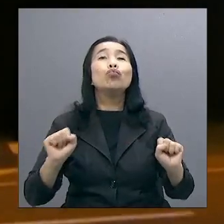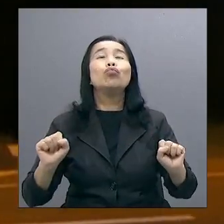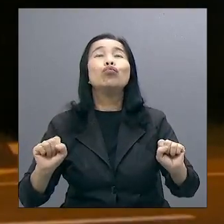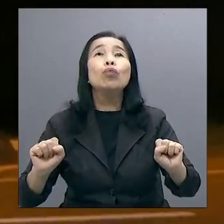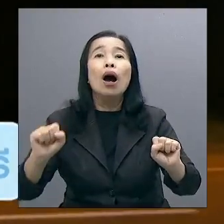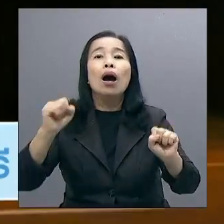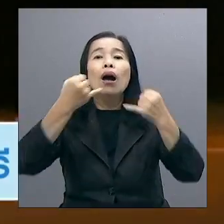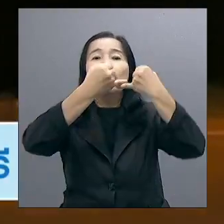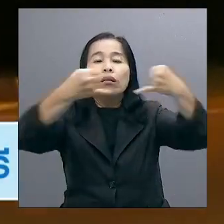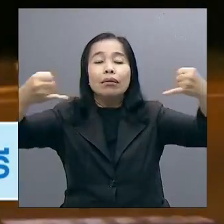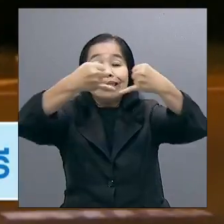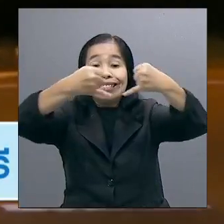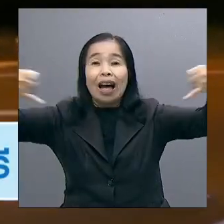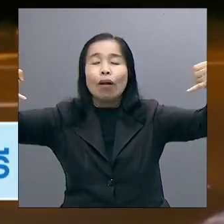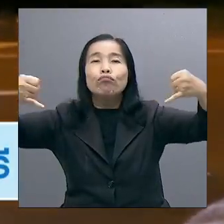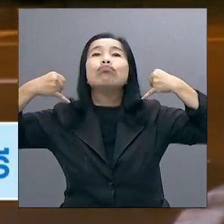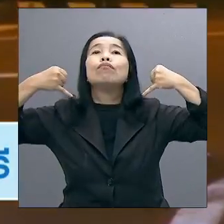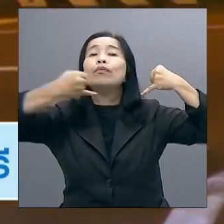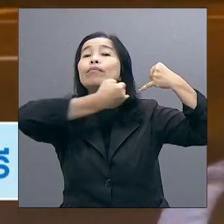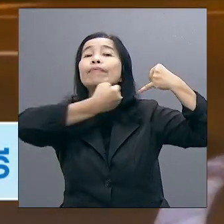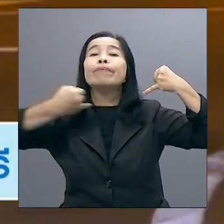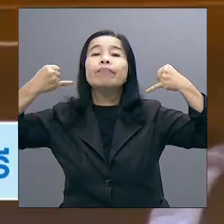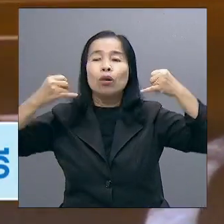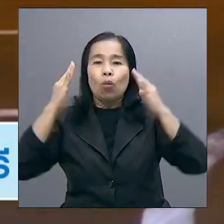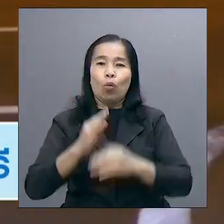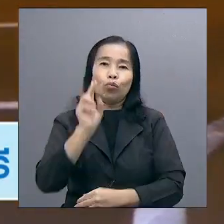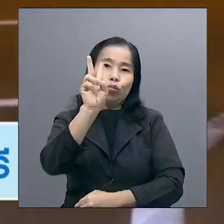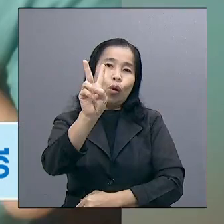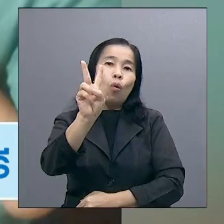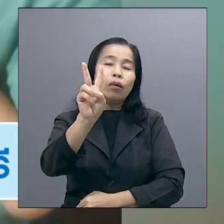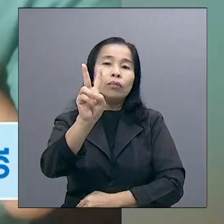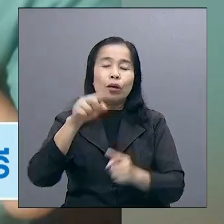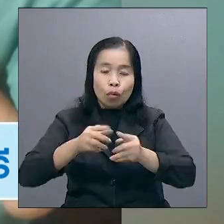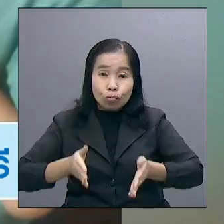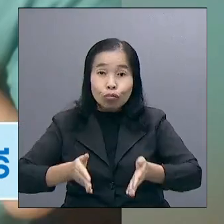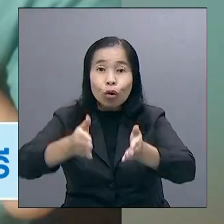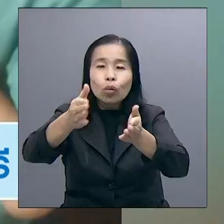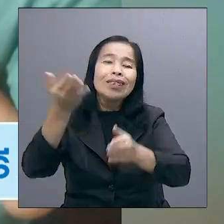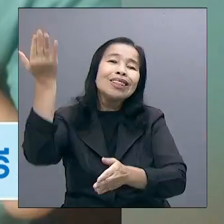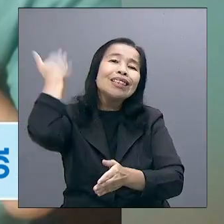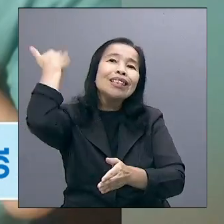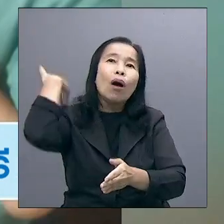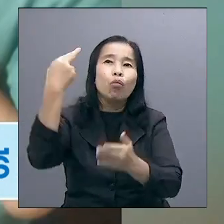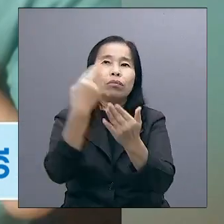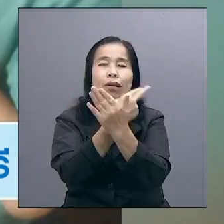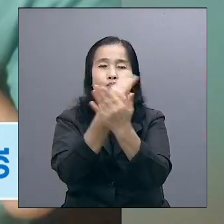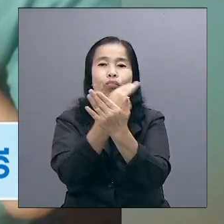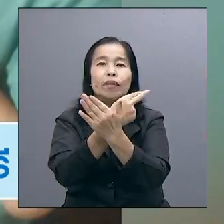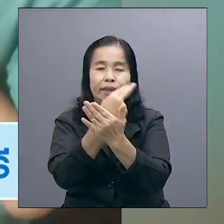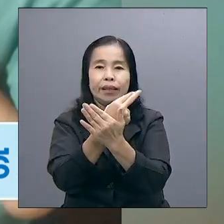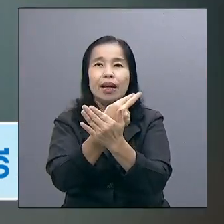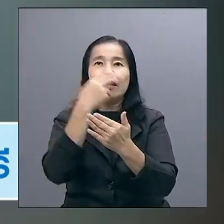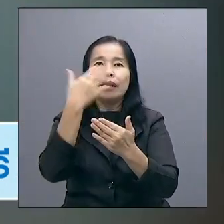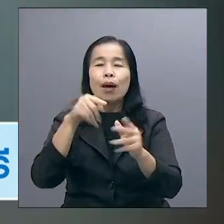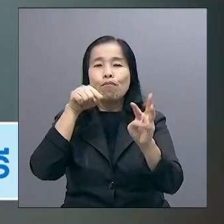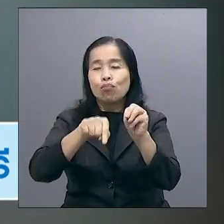สายสื่อสารเกี่ยวเขาไปที่คอได้รัปดเก็บ 2 คน บริเวณนนเภ็กะเสมสายเก่า ถนนโคกบอบันกล้วยหมู่